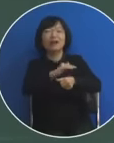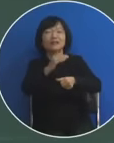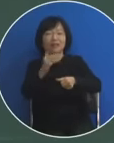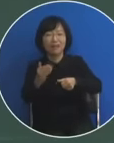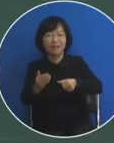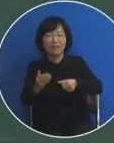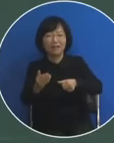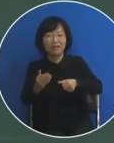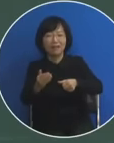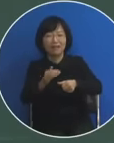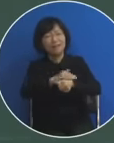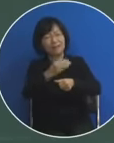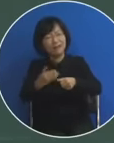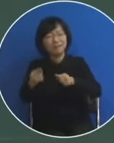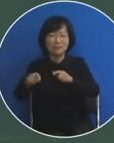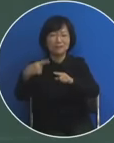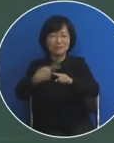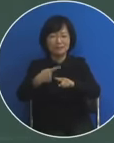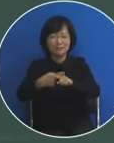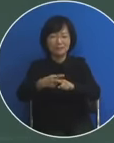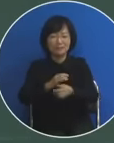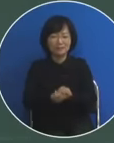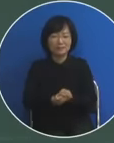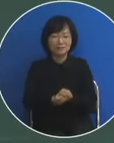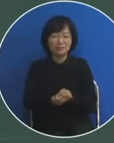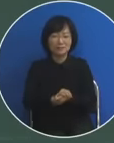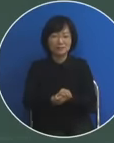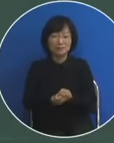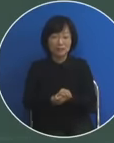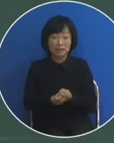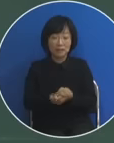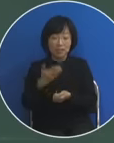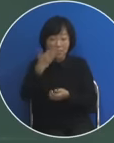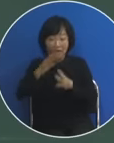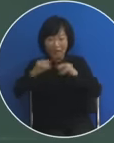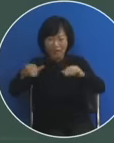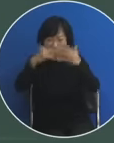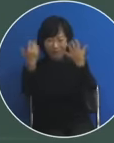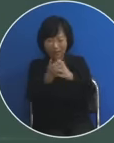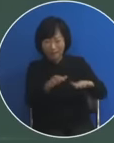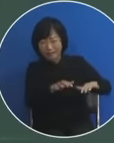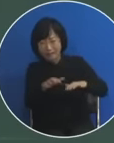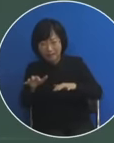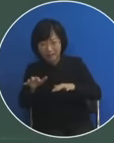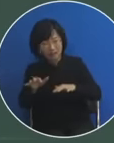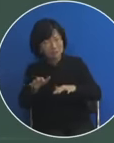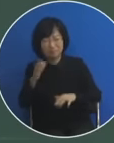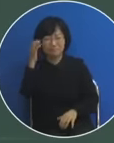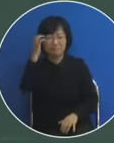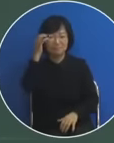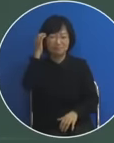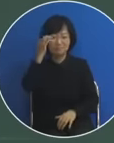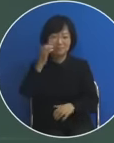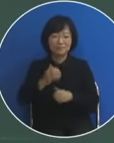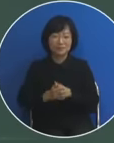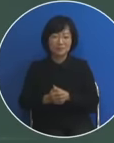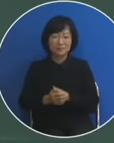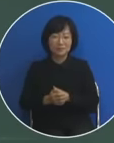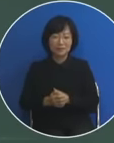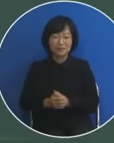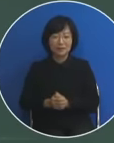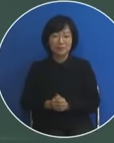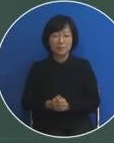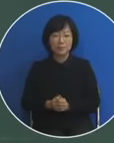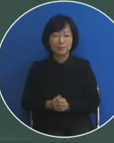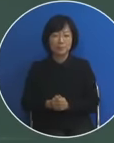not take these people in. 다 먹 죽이면 또 그렇잖아요. And he couldn't just kill them off right at one time. 그럼 또 소문 납니다. The news of that would spread. 또 이스라엘 민족